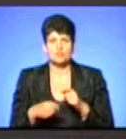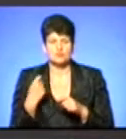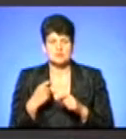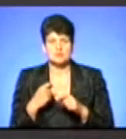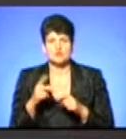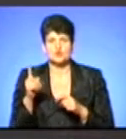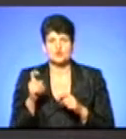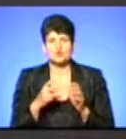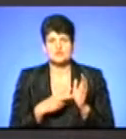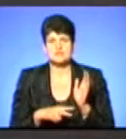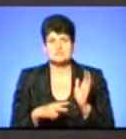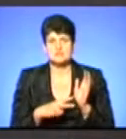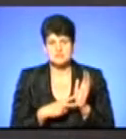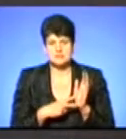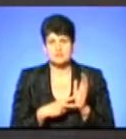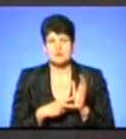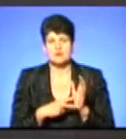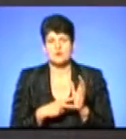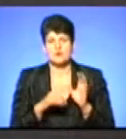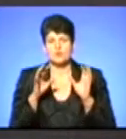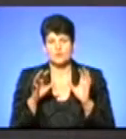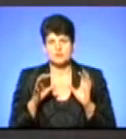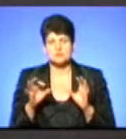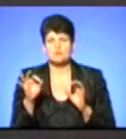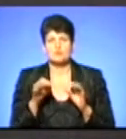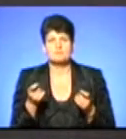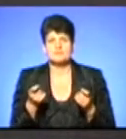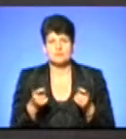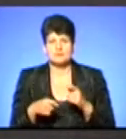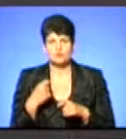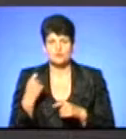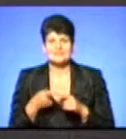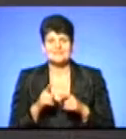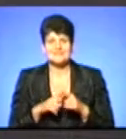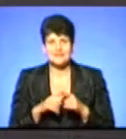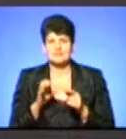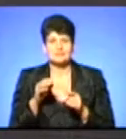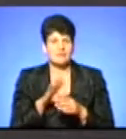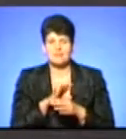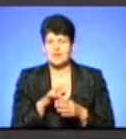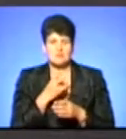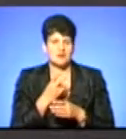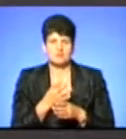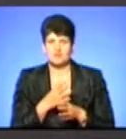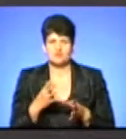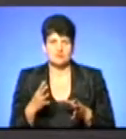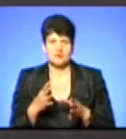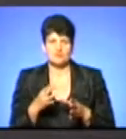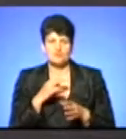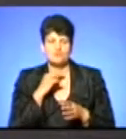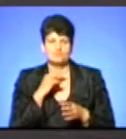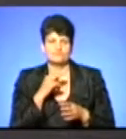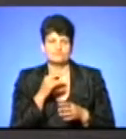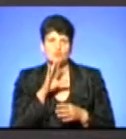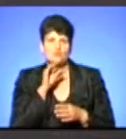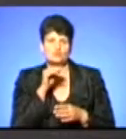статті 77 прим. 1 Кодексу України про адміністративні правопорушення. І, насправді, дана стаття не передбачає усного зауваження, тобто